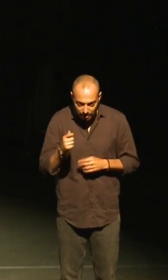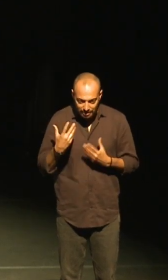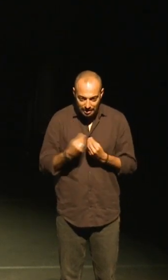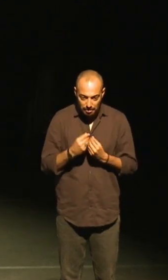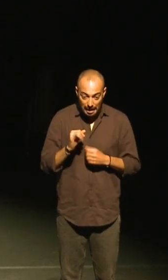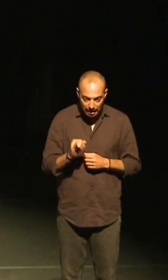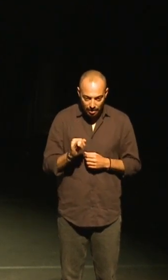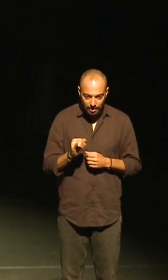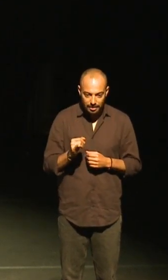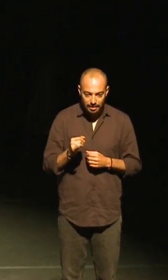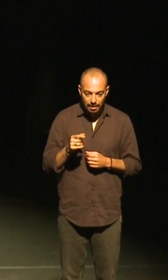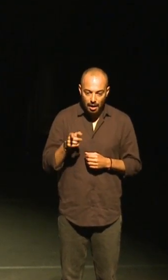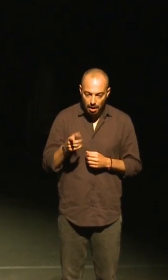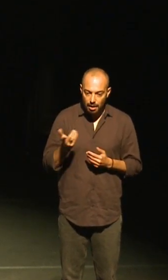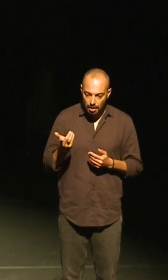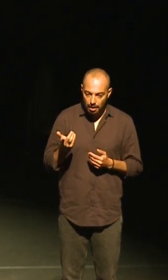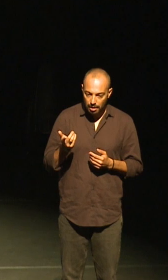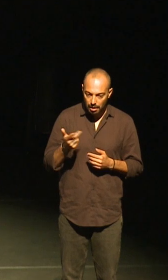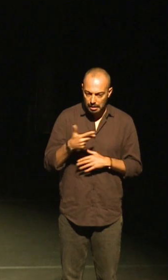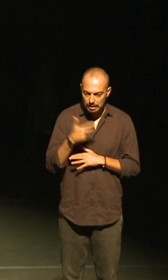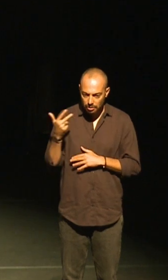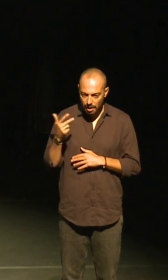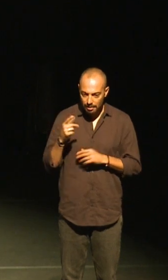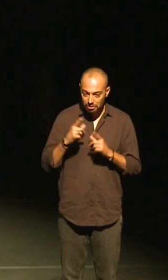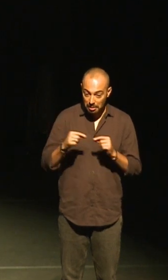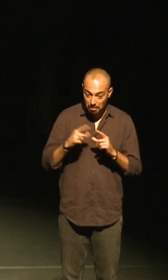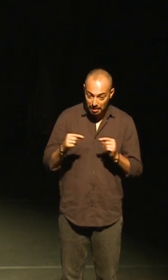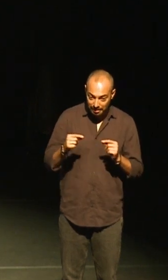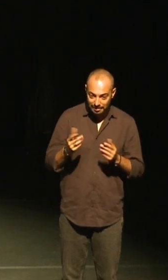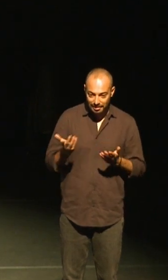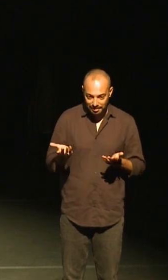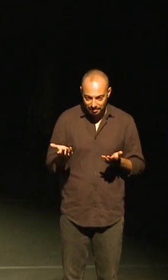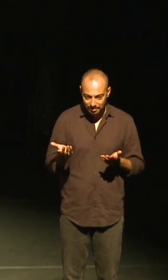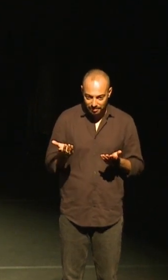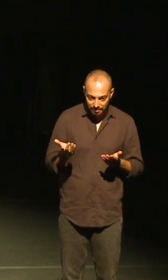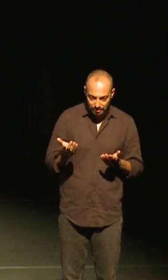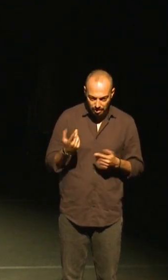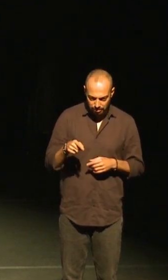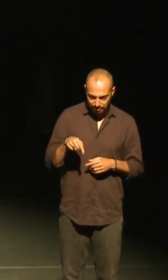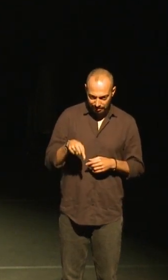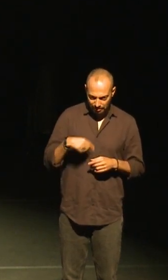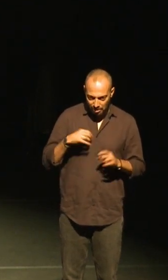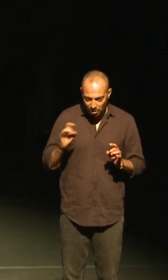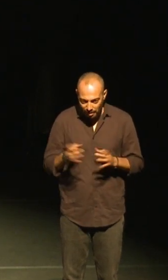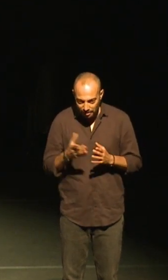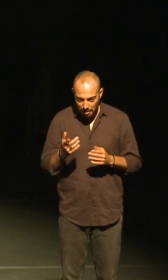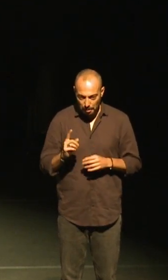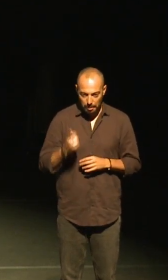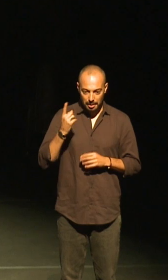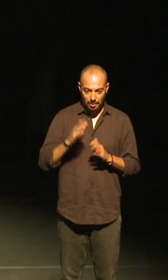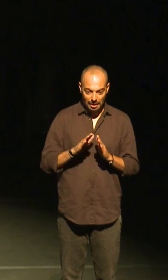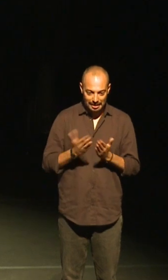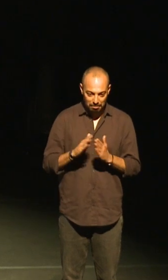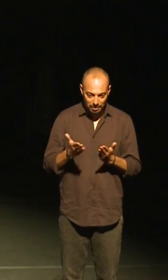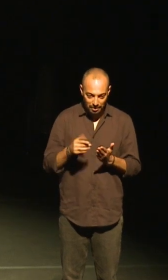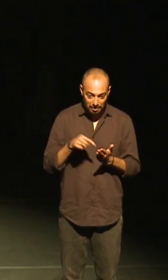Esatto il ristorante giapponese Giampaolo collettivo avevamo scritto il primo libro di Queer Management nel 2008